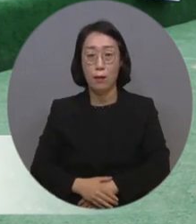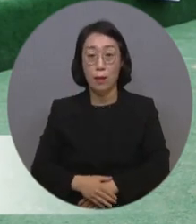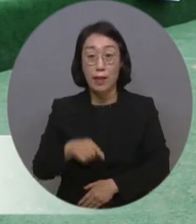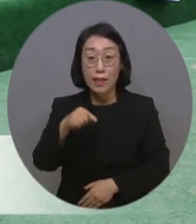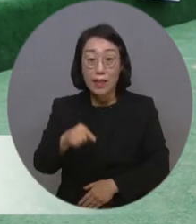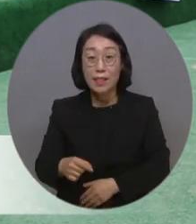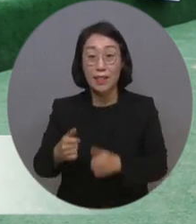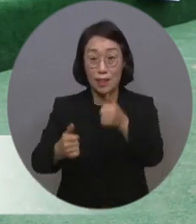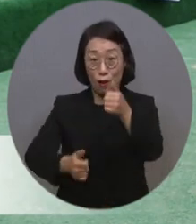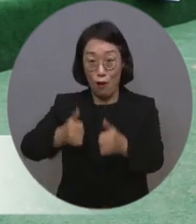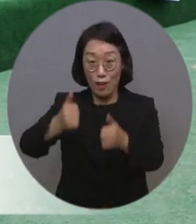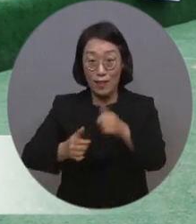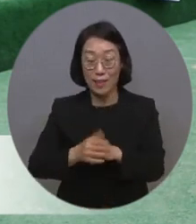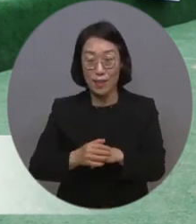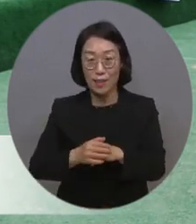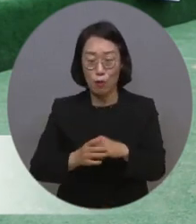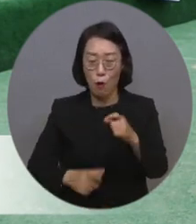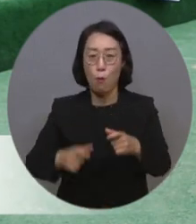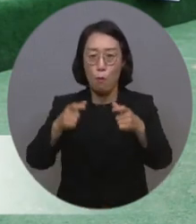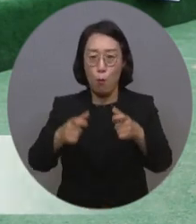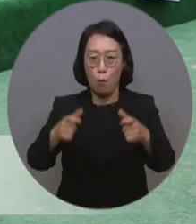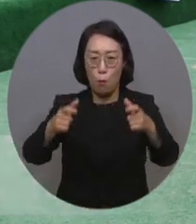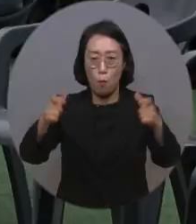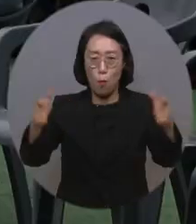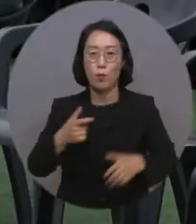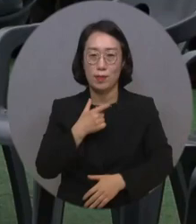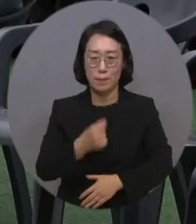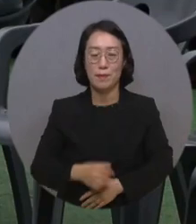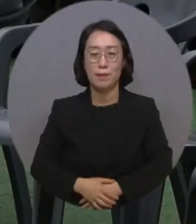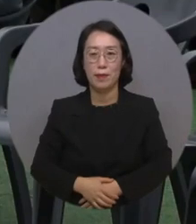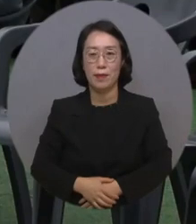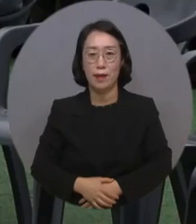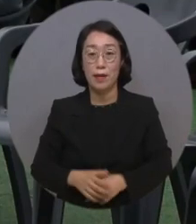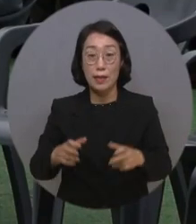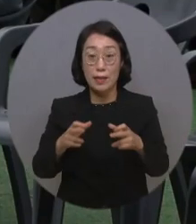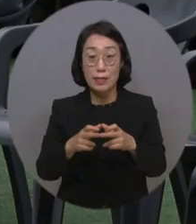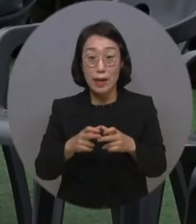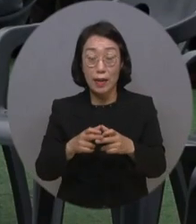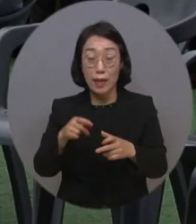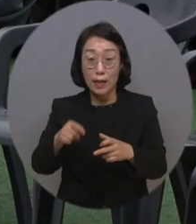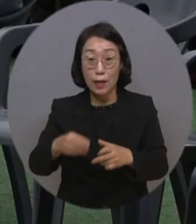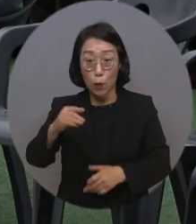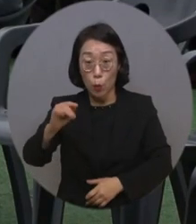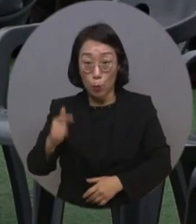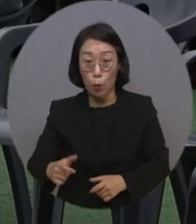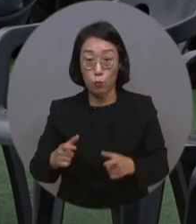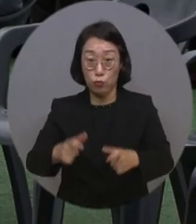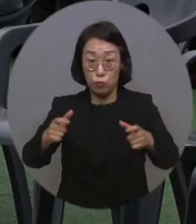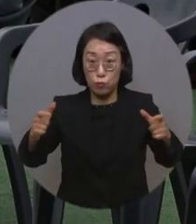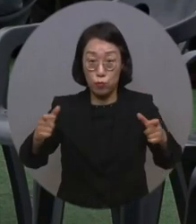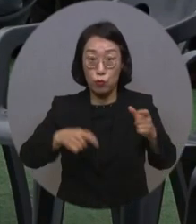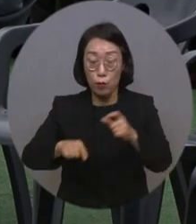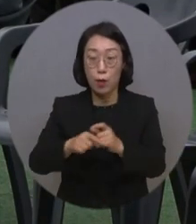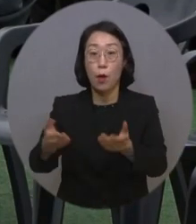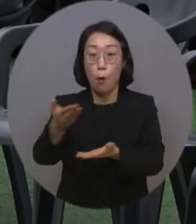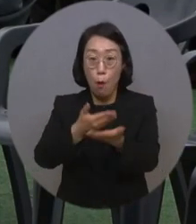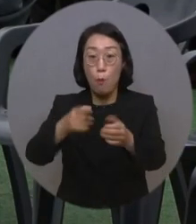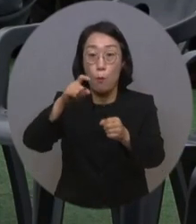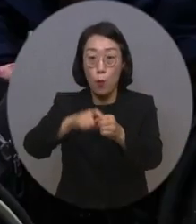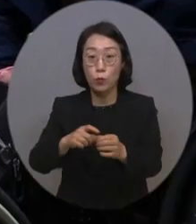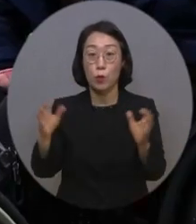롱볼 경기를 활성화 시키는 이유입니다 장애인 론볼 활성화와 친목 도모를 위해 마련된 이번